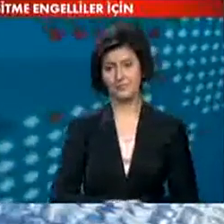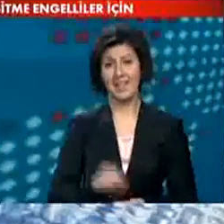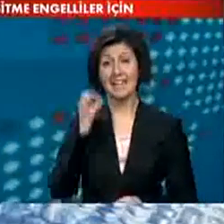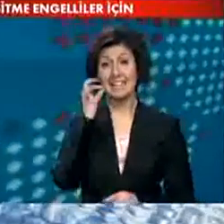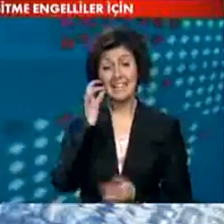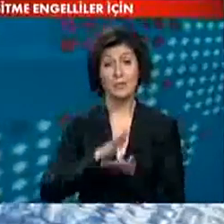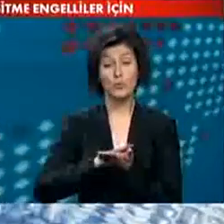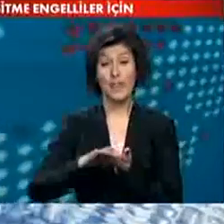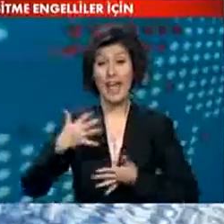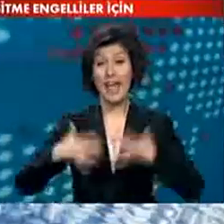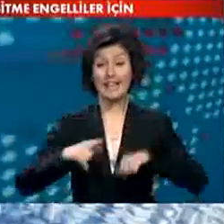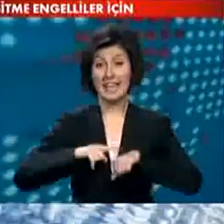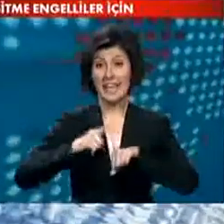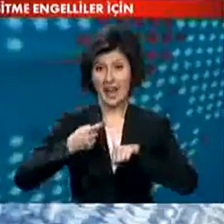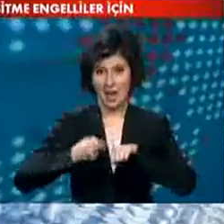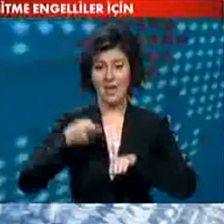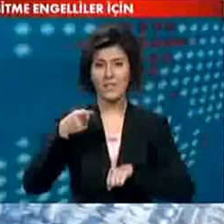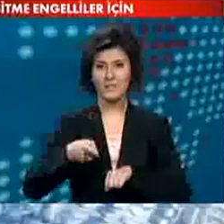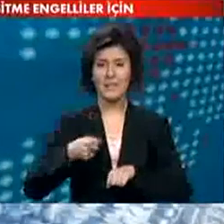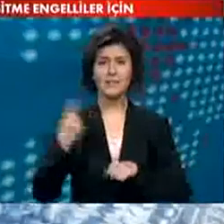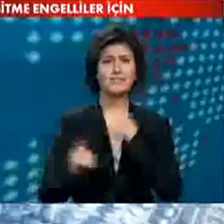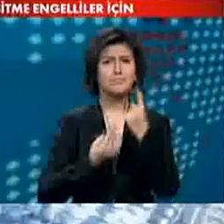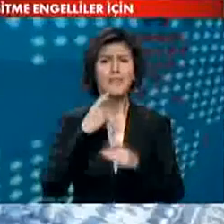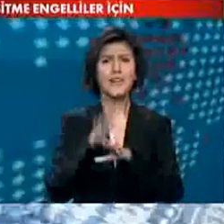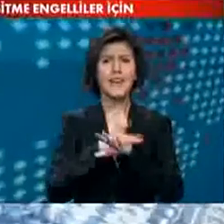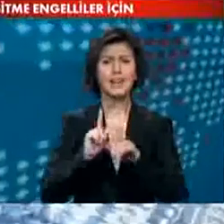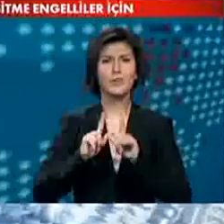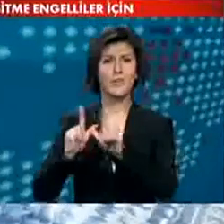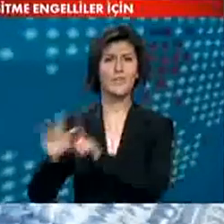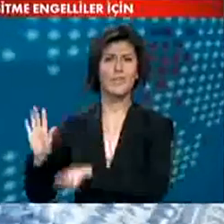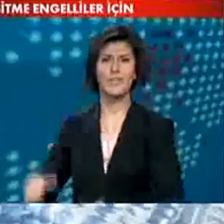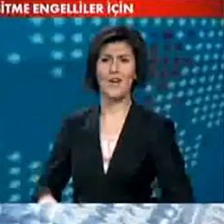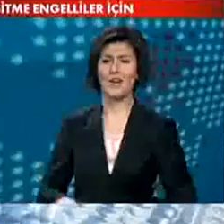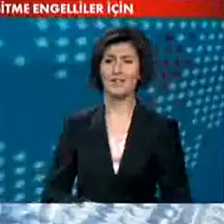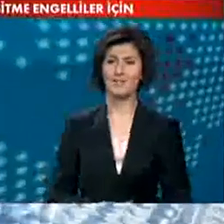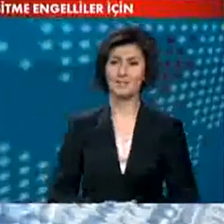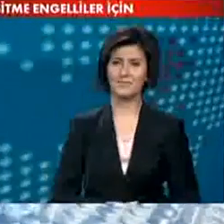Giresun'da düzenlenen engelliler haftası etkinliklerinde renkli görüntüler vardı.